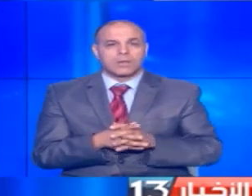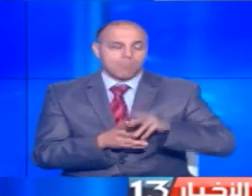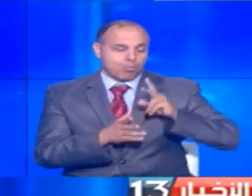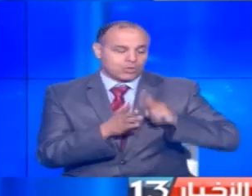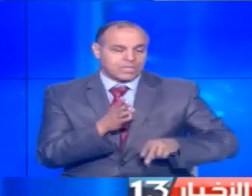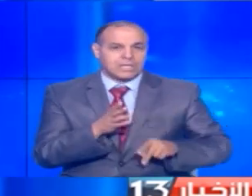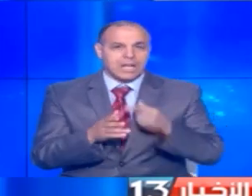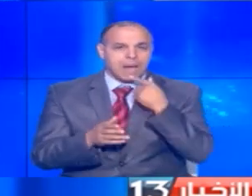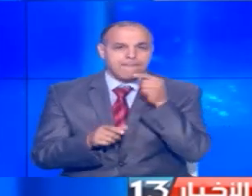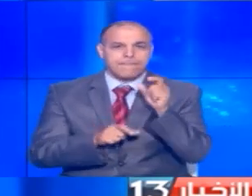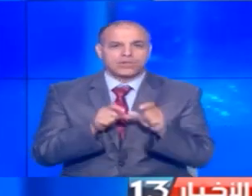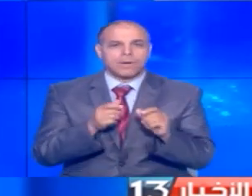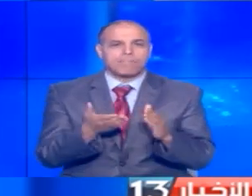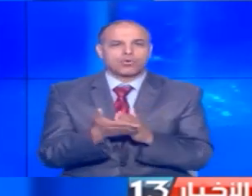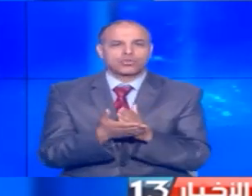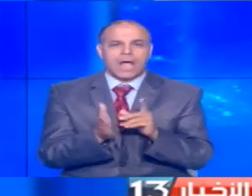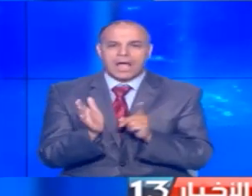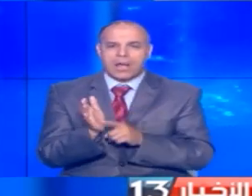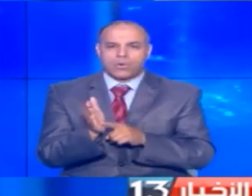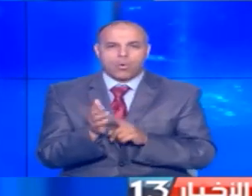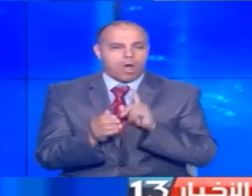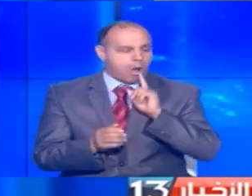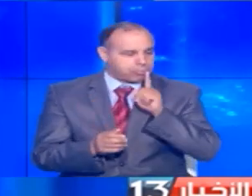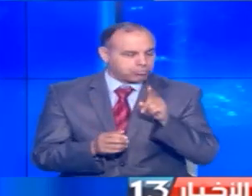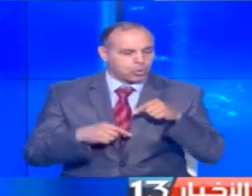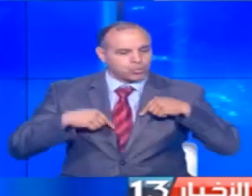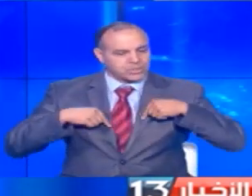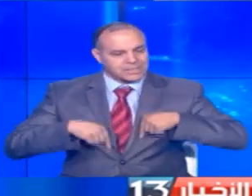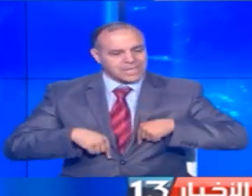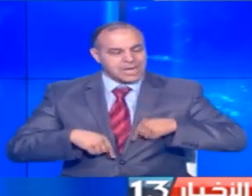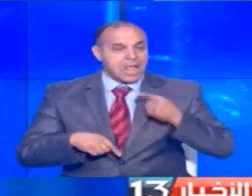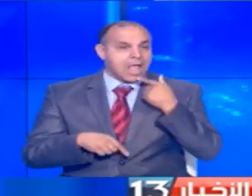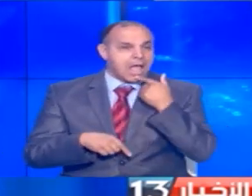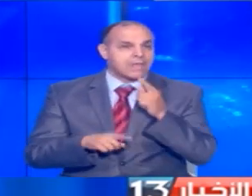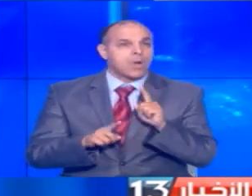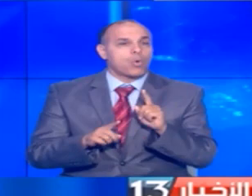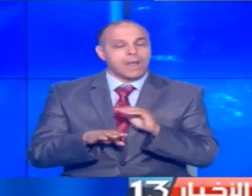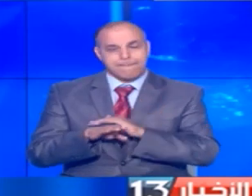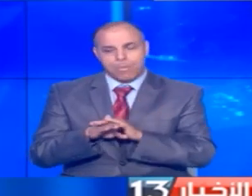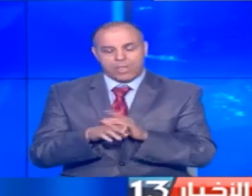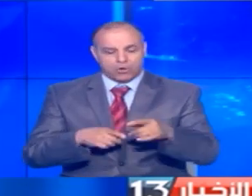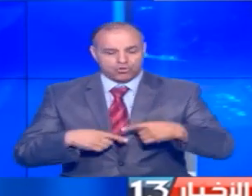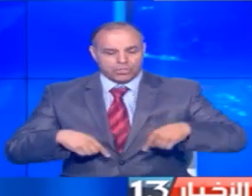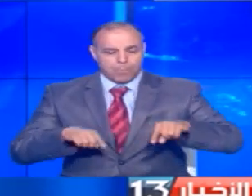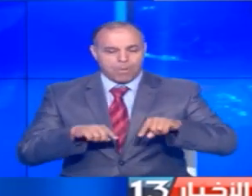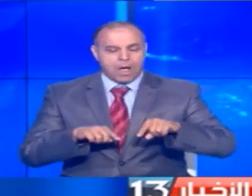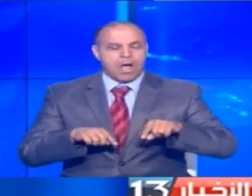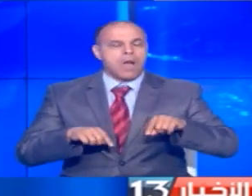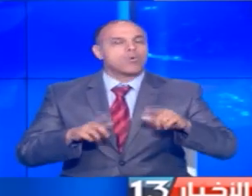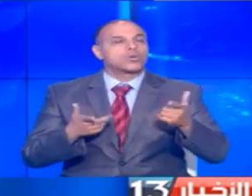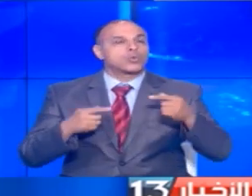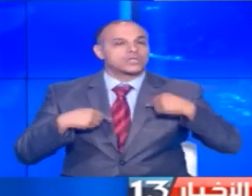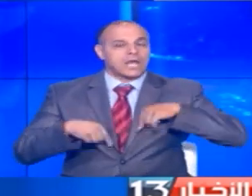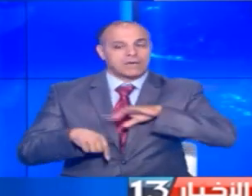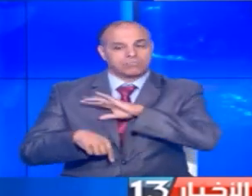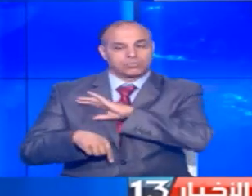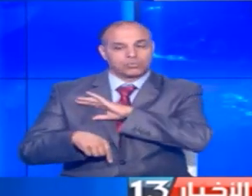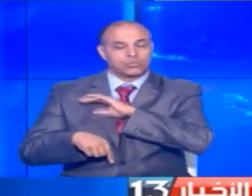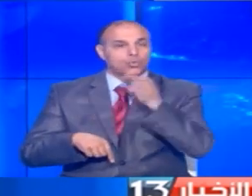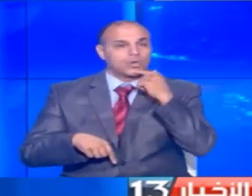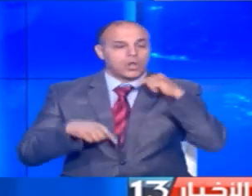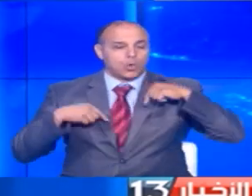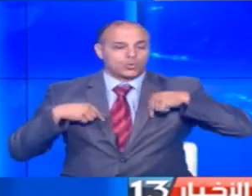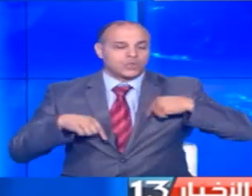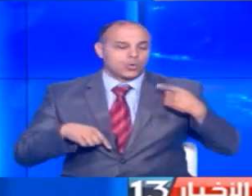المصادقة على عدد من مشاريع القوانين والأوامر الحكومية كانت من أبرز محاور اجتماع مجلس الوزراء الذي أشرف عليه